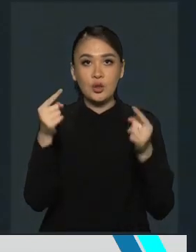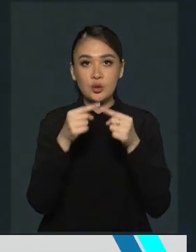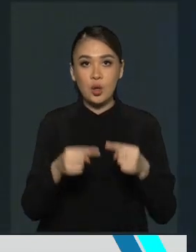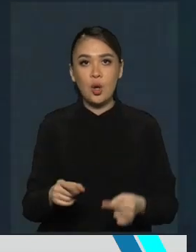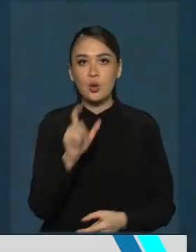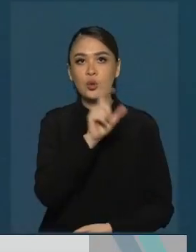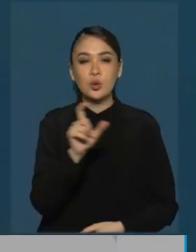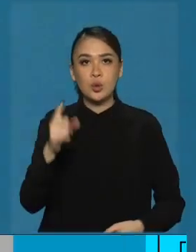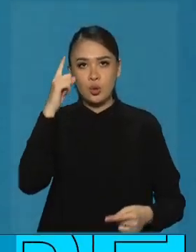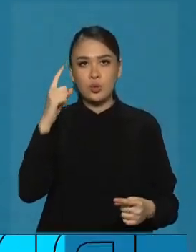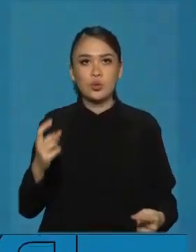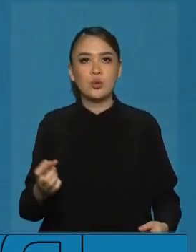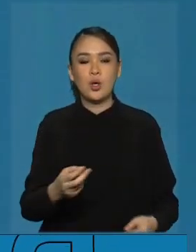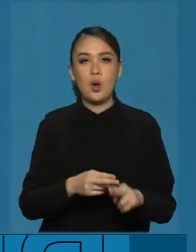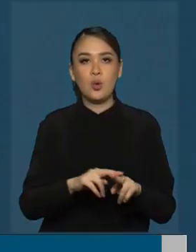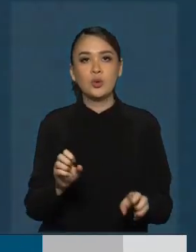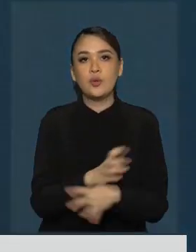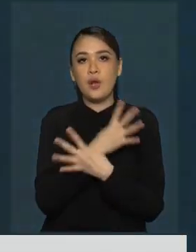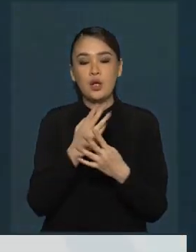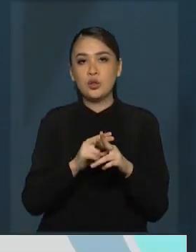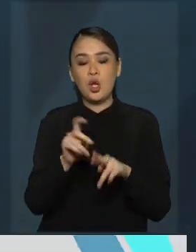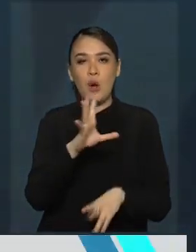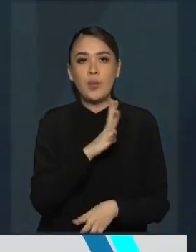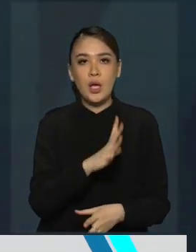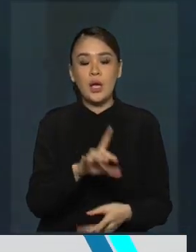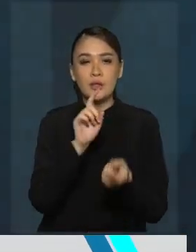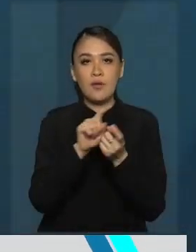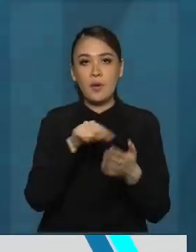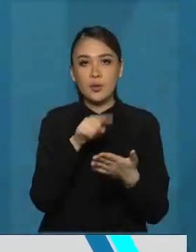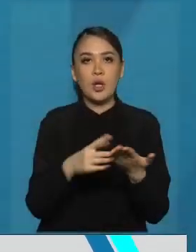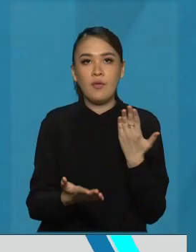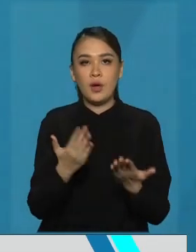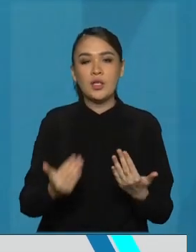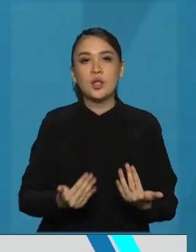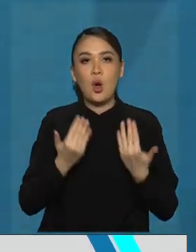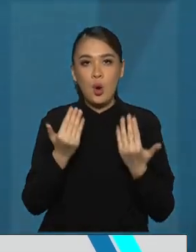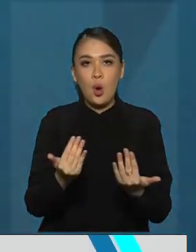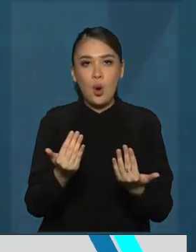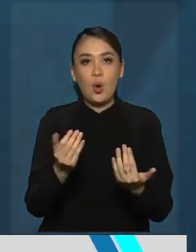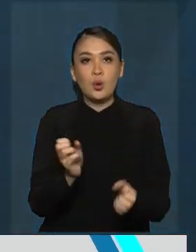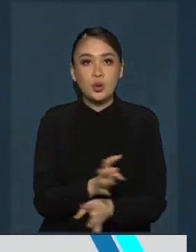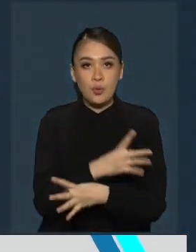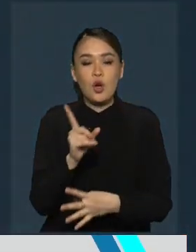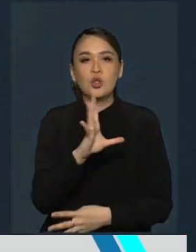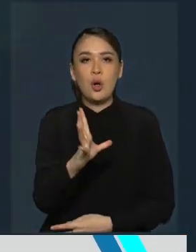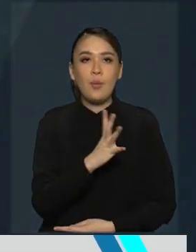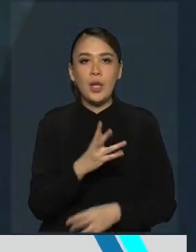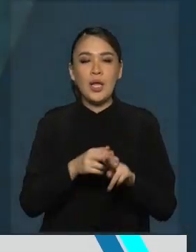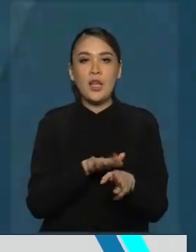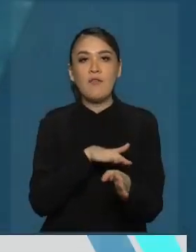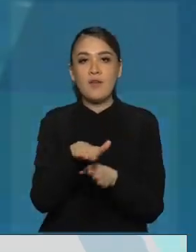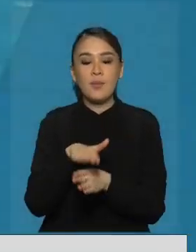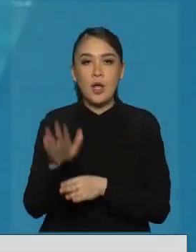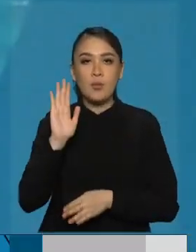люди удивляются, и я всегда как бы задаю встречный вопрос. Наверное, я вас удивлю, но я буду заниматься выполнением